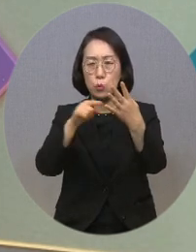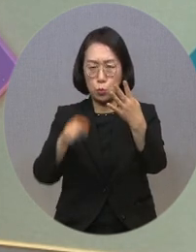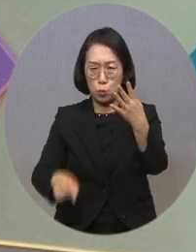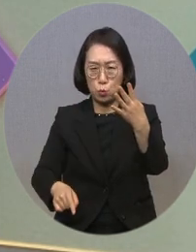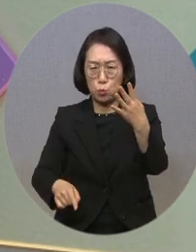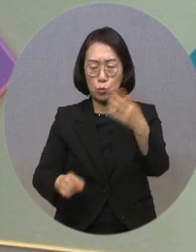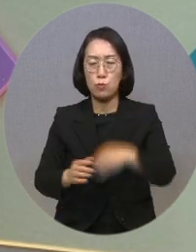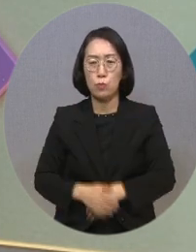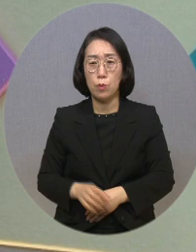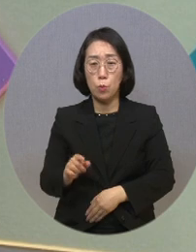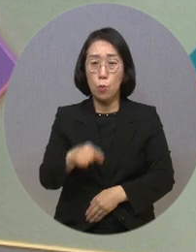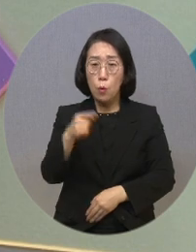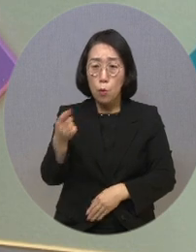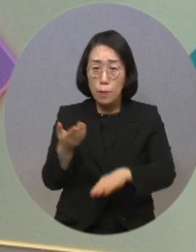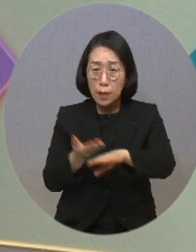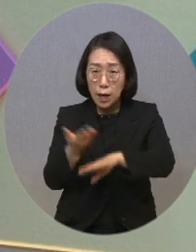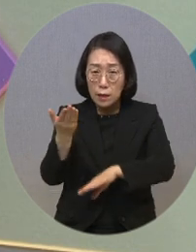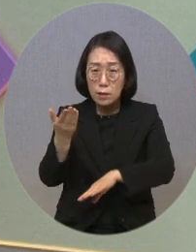또 그 옆에